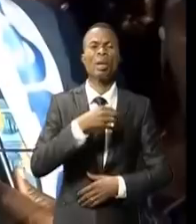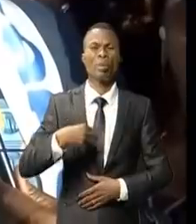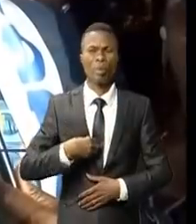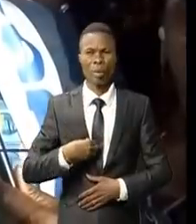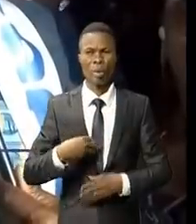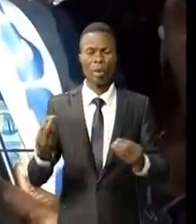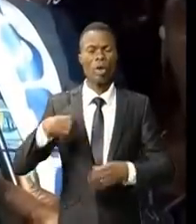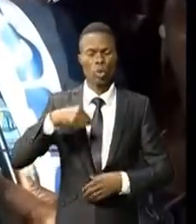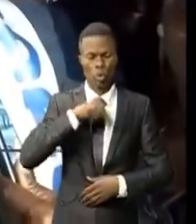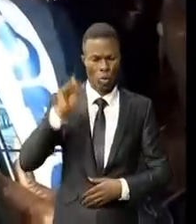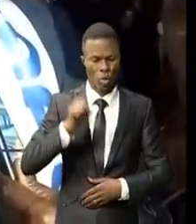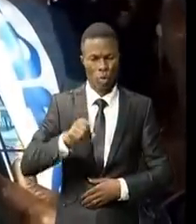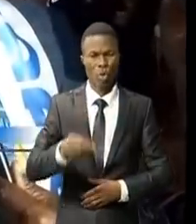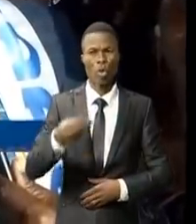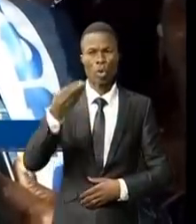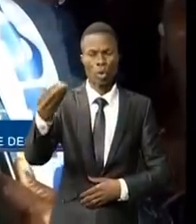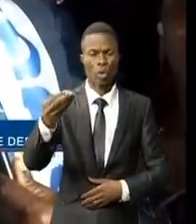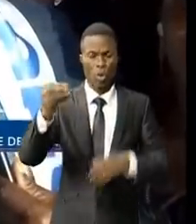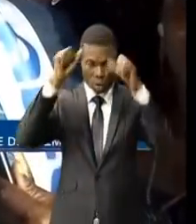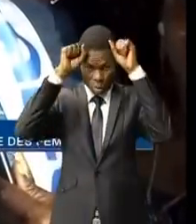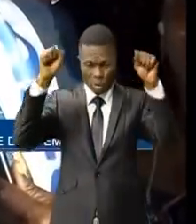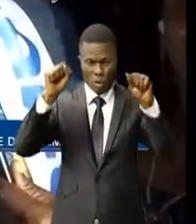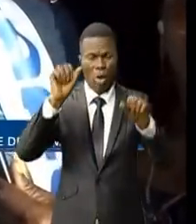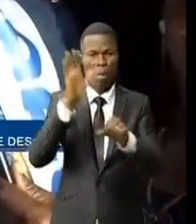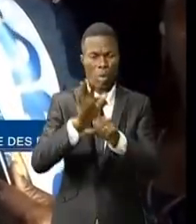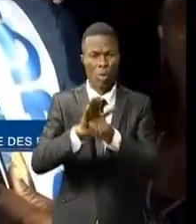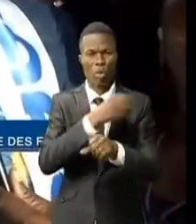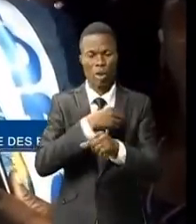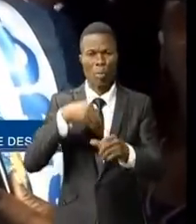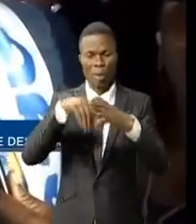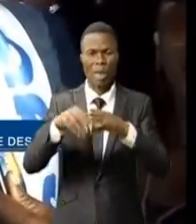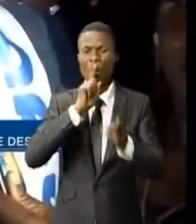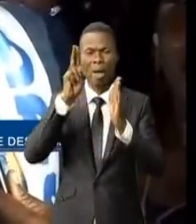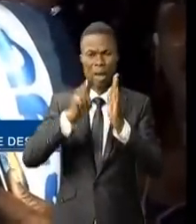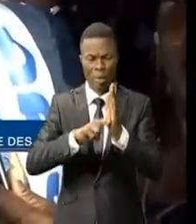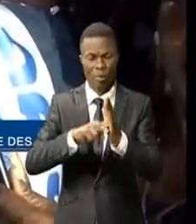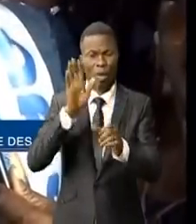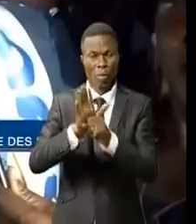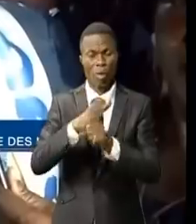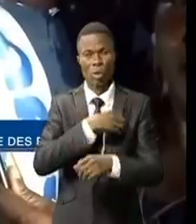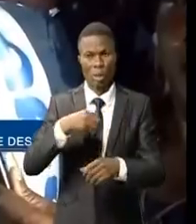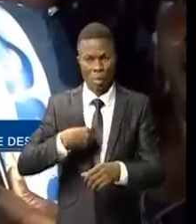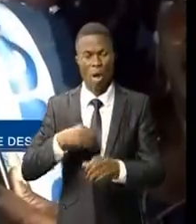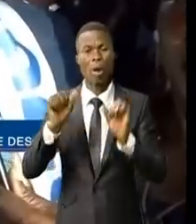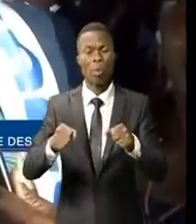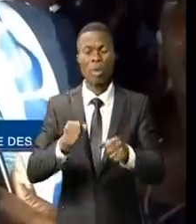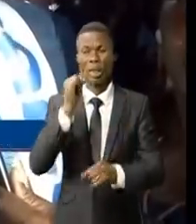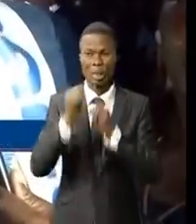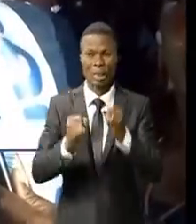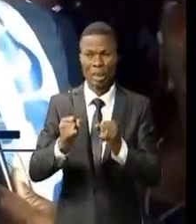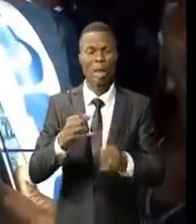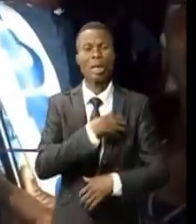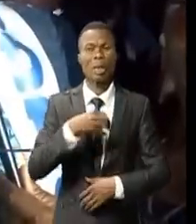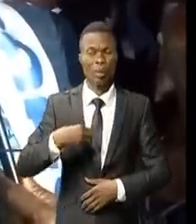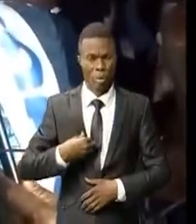parce que nous devons donner au président la majorité au Parlement. Et la majorité ne sera possible qu'avec les